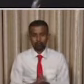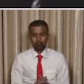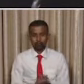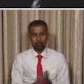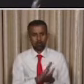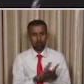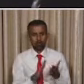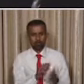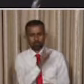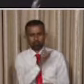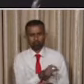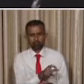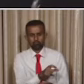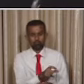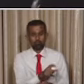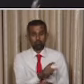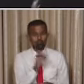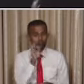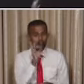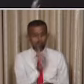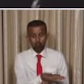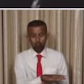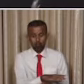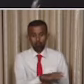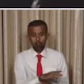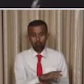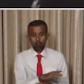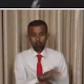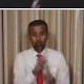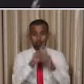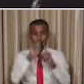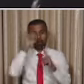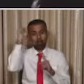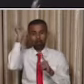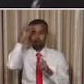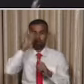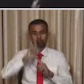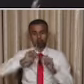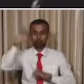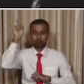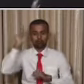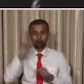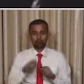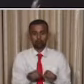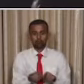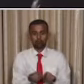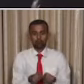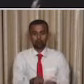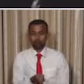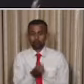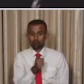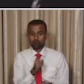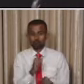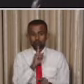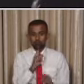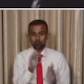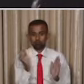හඩ්ඩලාට නවතින්න වෙන්නේ හඳේ තමයි යනුවෙන් එහිදී තර්ජනාත්මකව සඳහන්